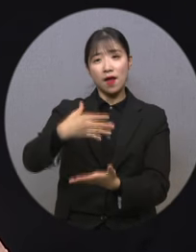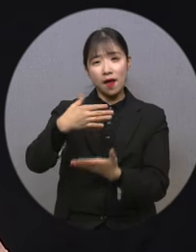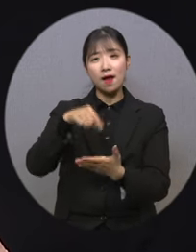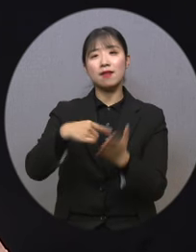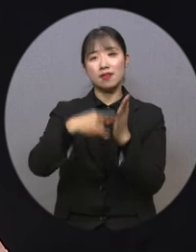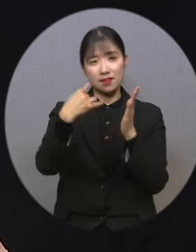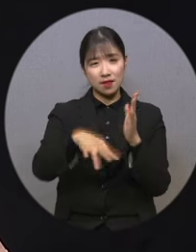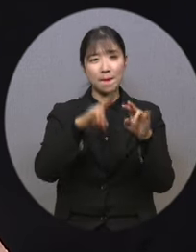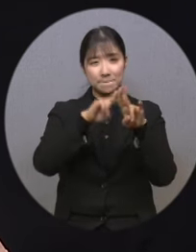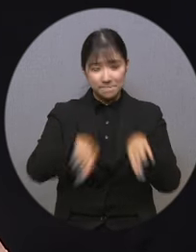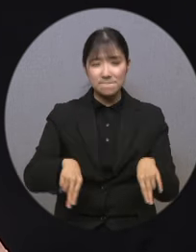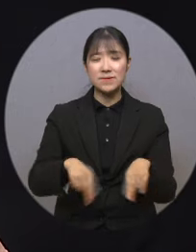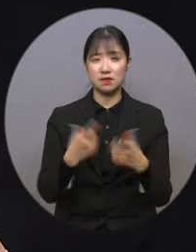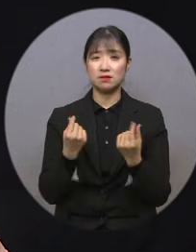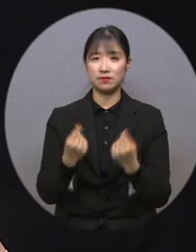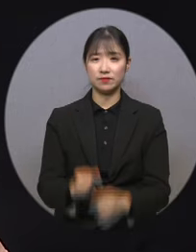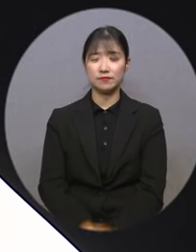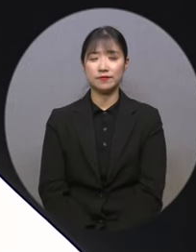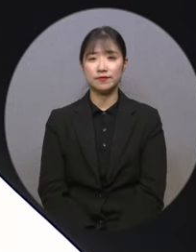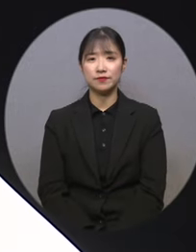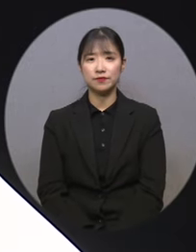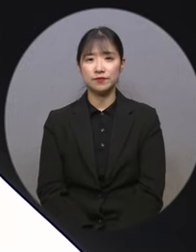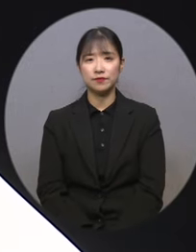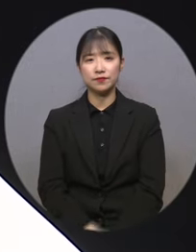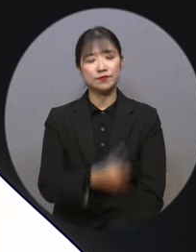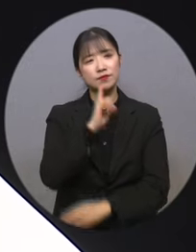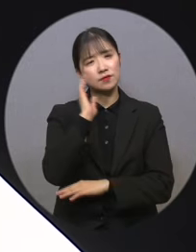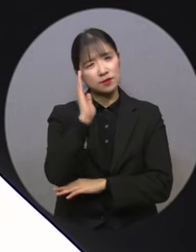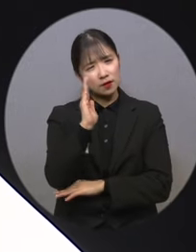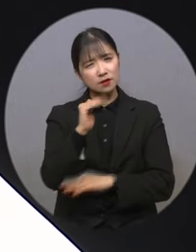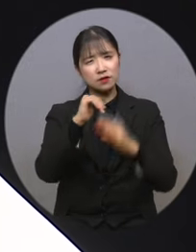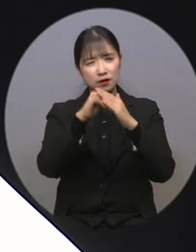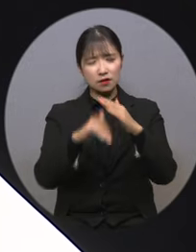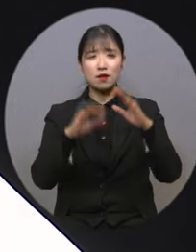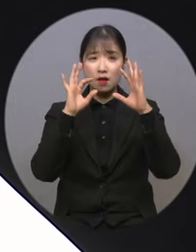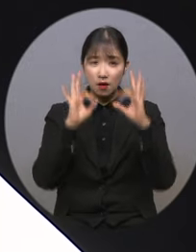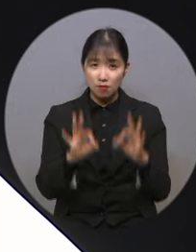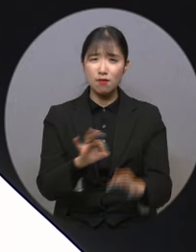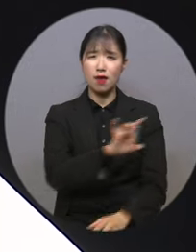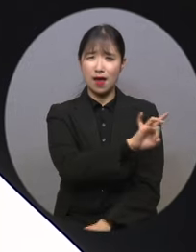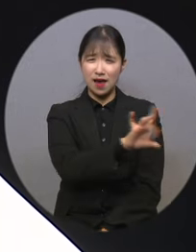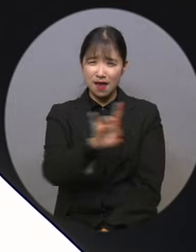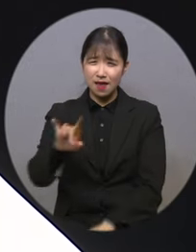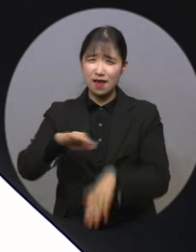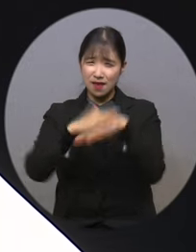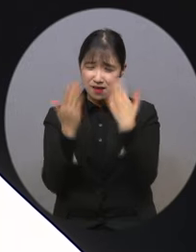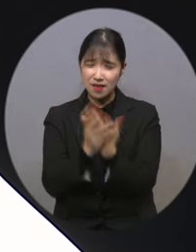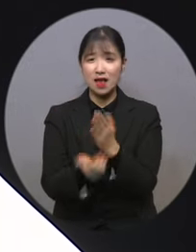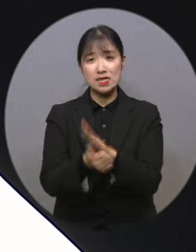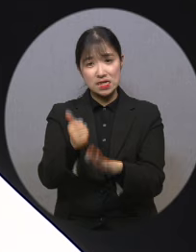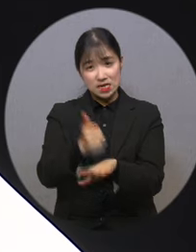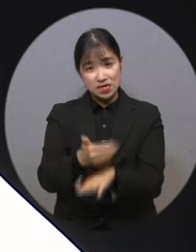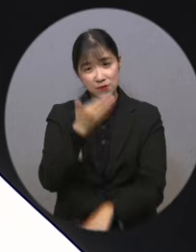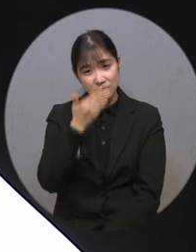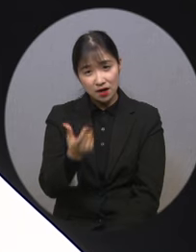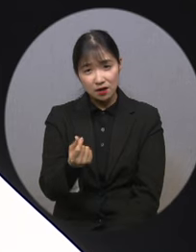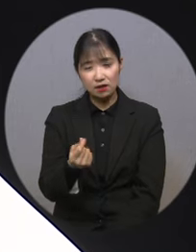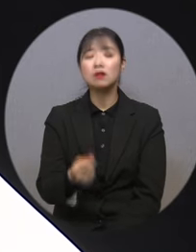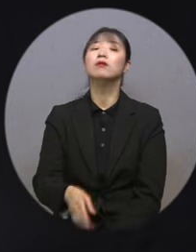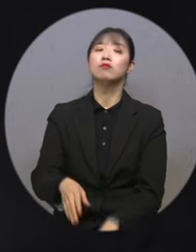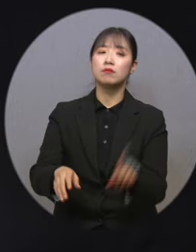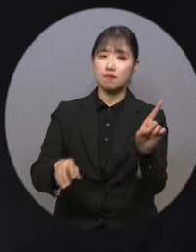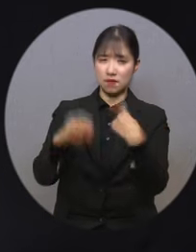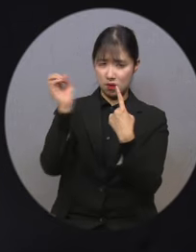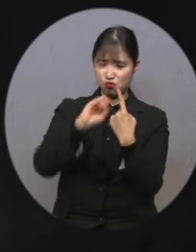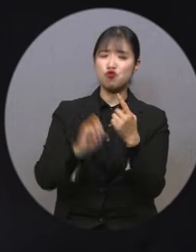증여세 폐지. 근데 지금 쭉 말씀하신 거이 하나하나가 다 실현 가능하다. 100% 실현